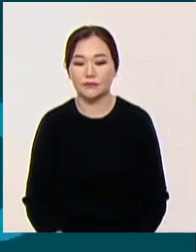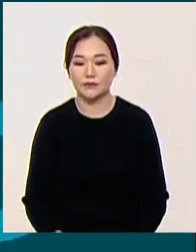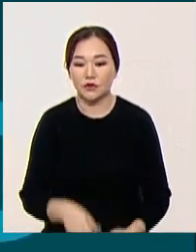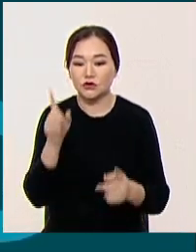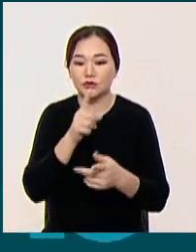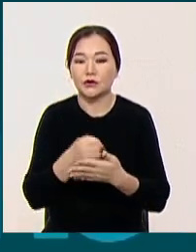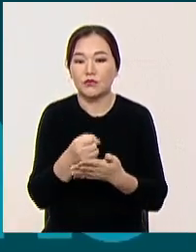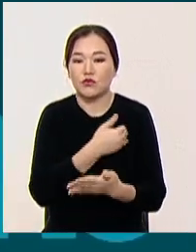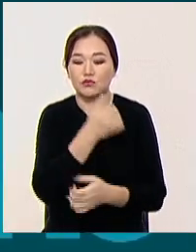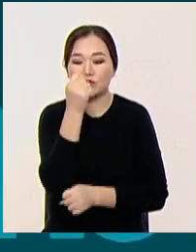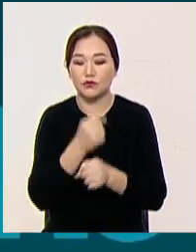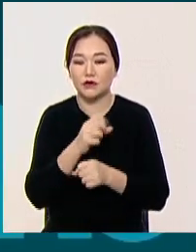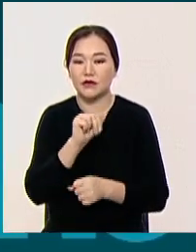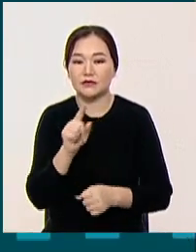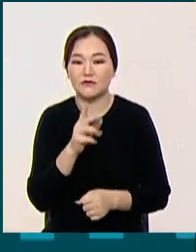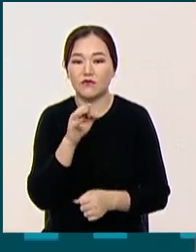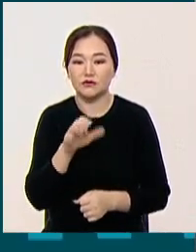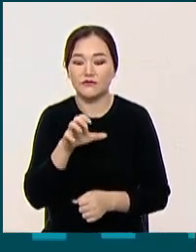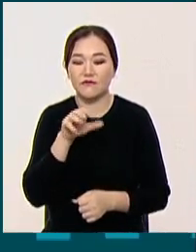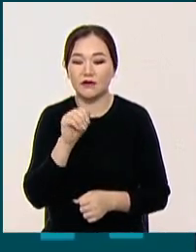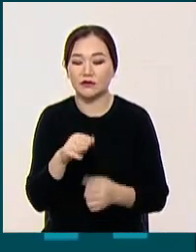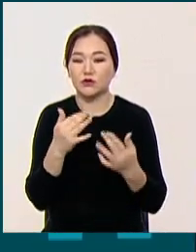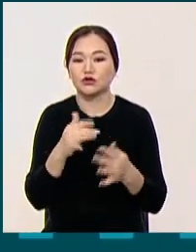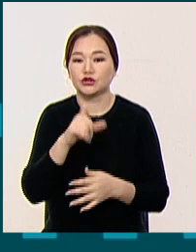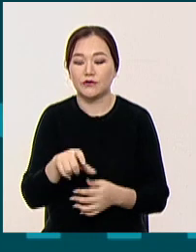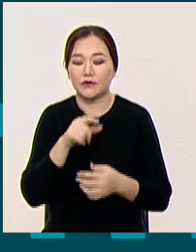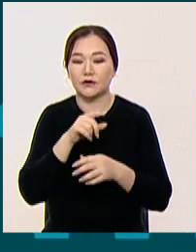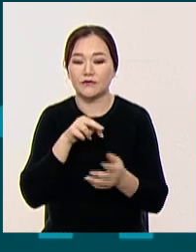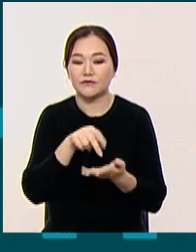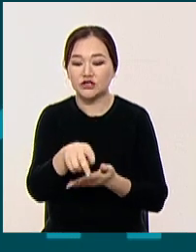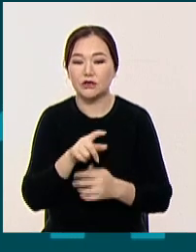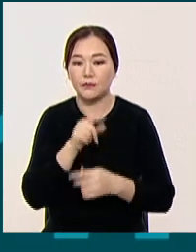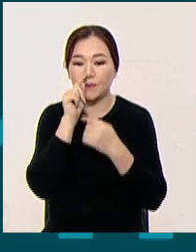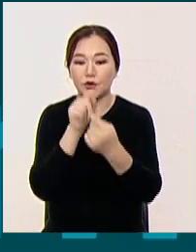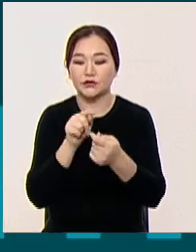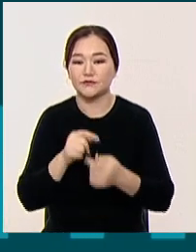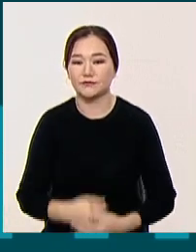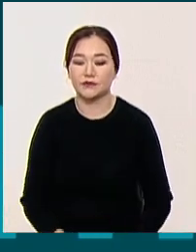Чего добиваются работники «Казфосфат»? Сколько человек вышли на протест?